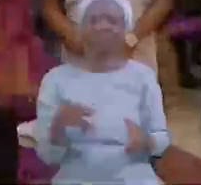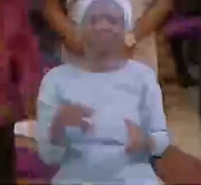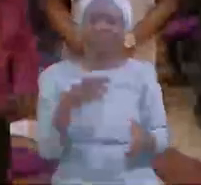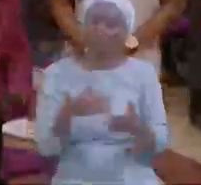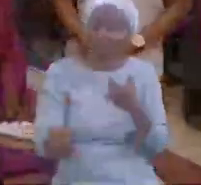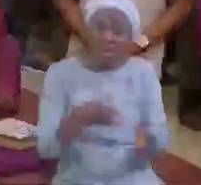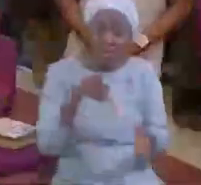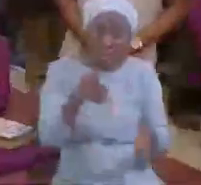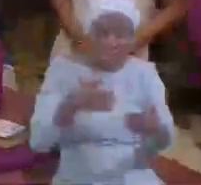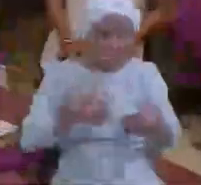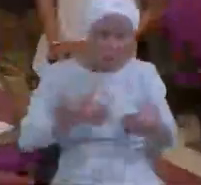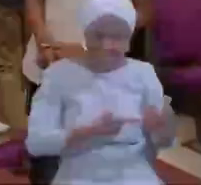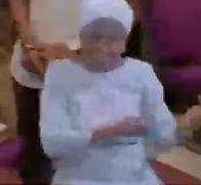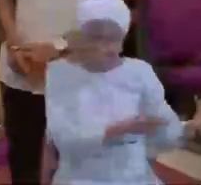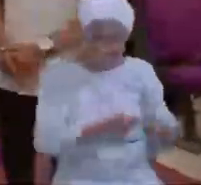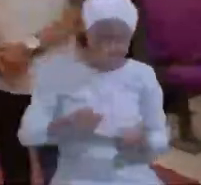avez renversé,